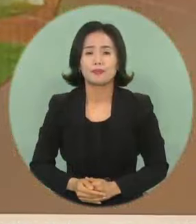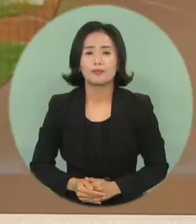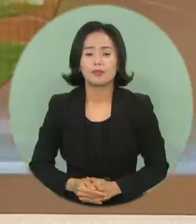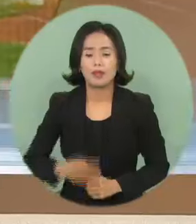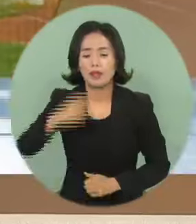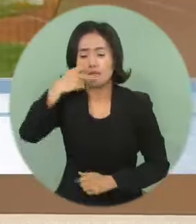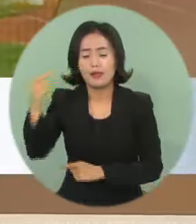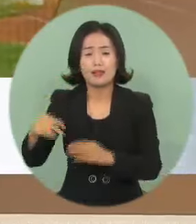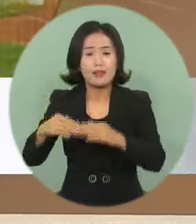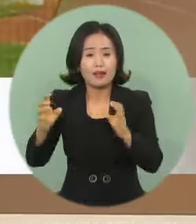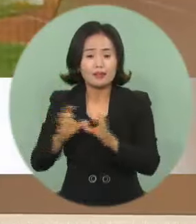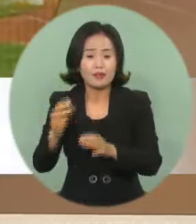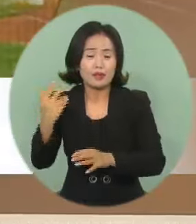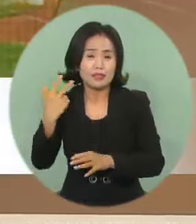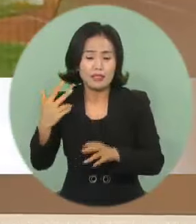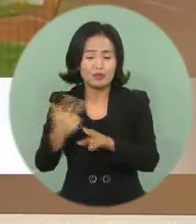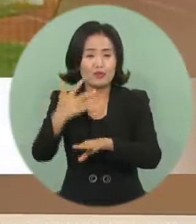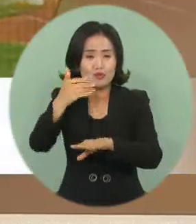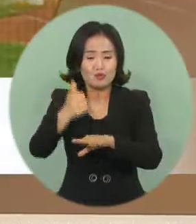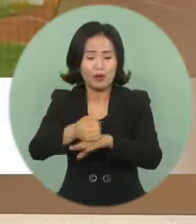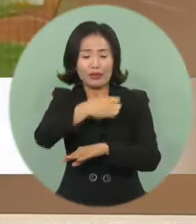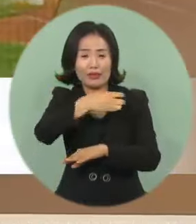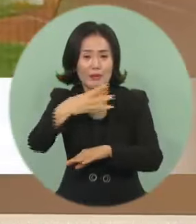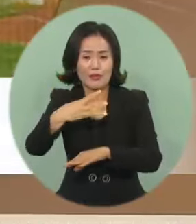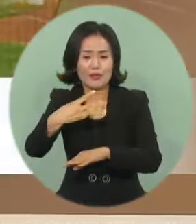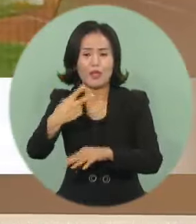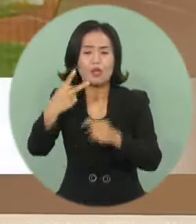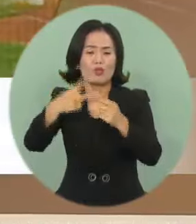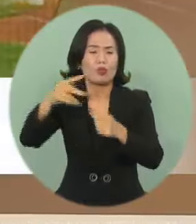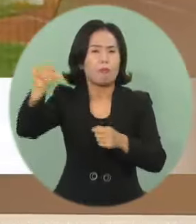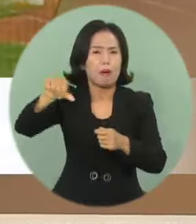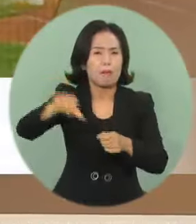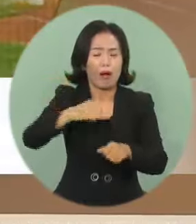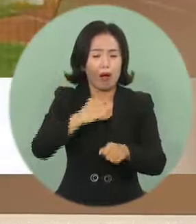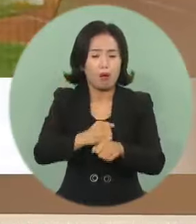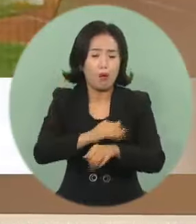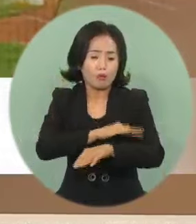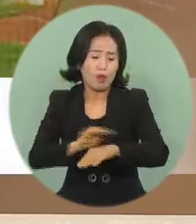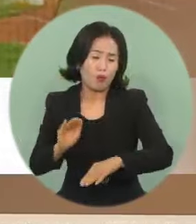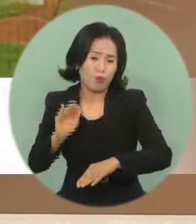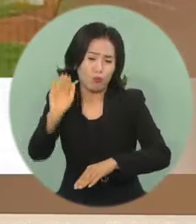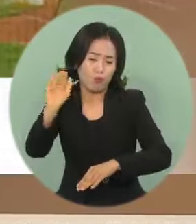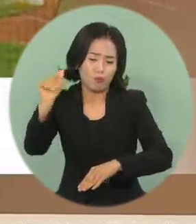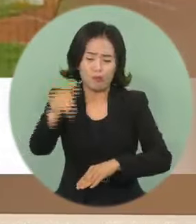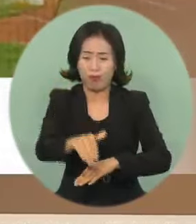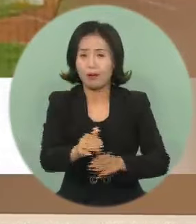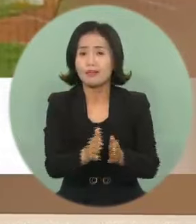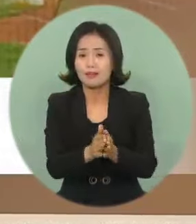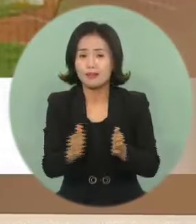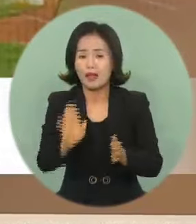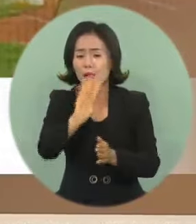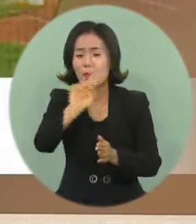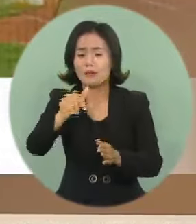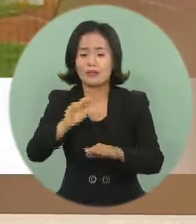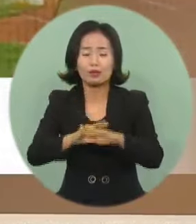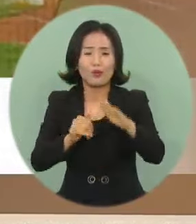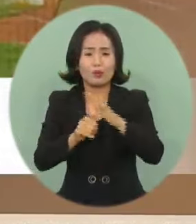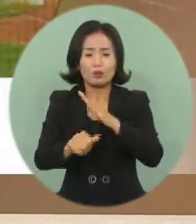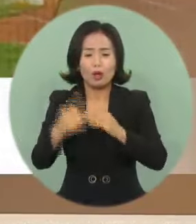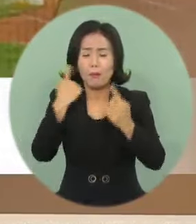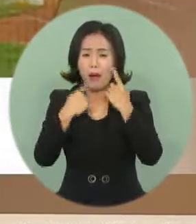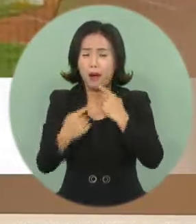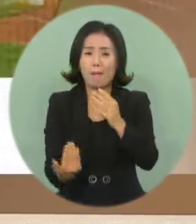기아 타이거즈가 지난 주말 삼성의 위닝 시리즈를 내주며 잘 나가던 기세가 한풀 꺾였습니다. 박찬호가 부상으로